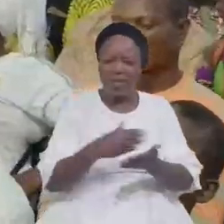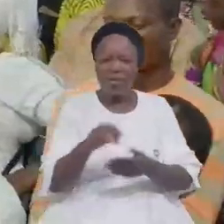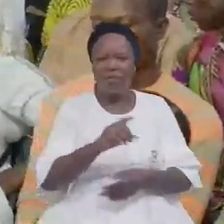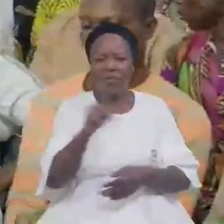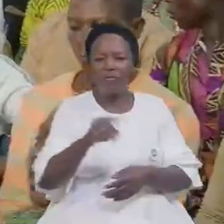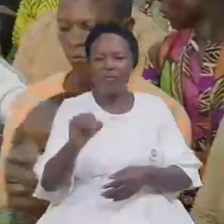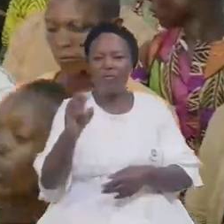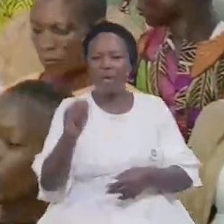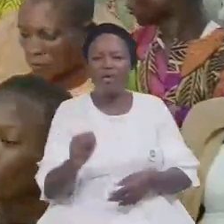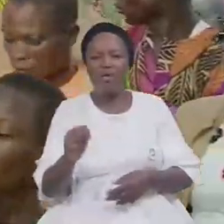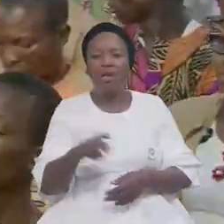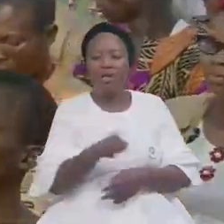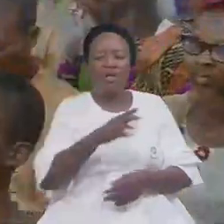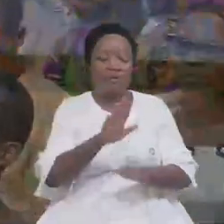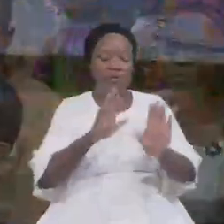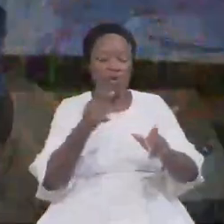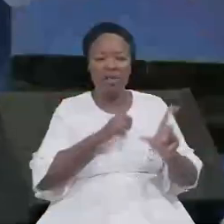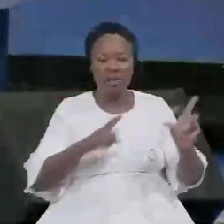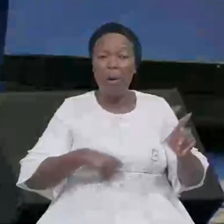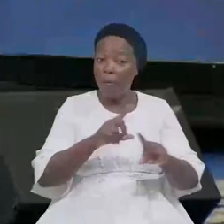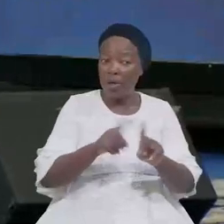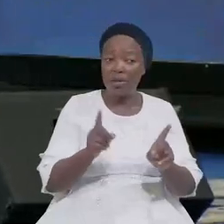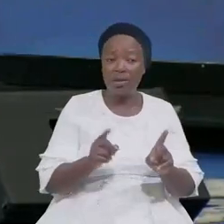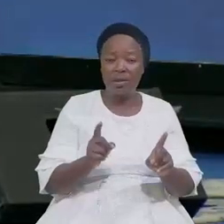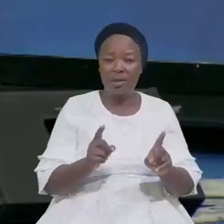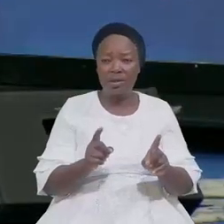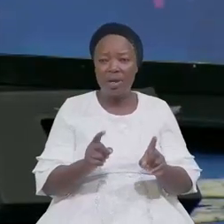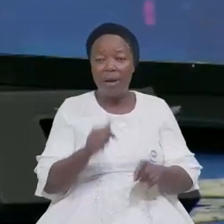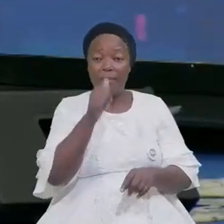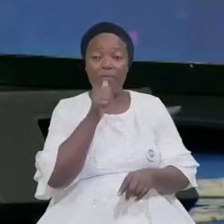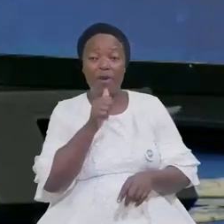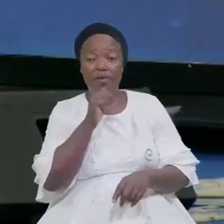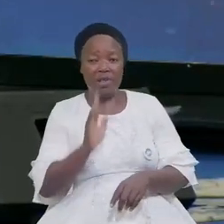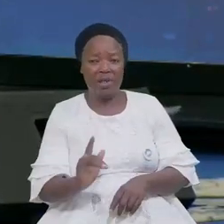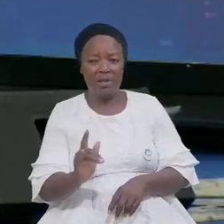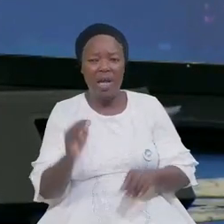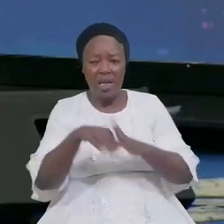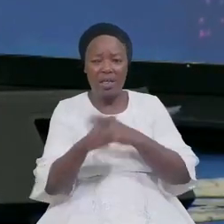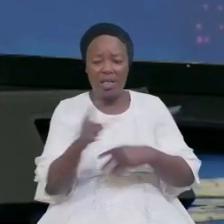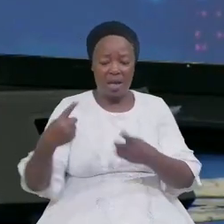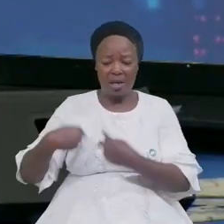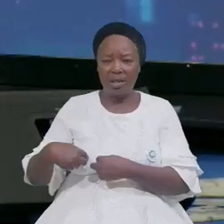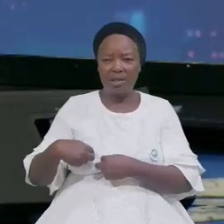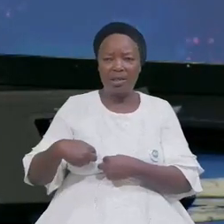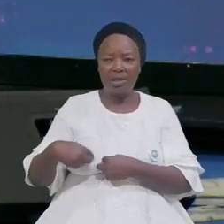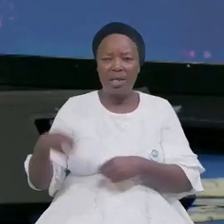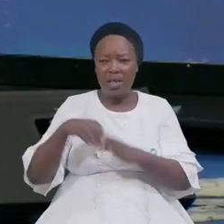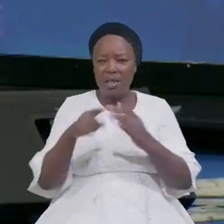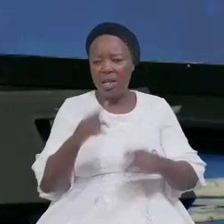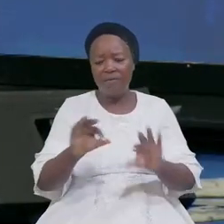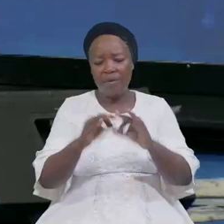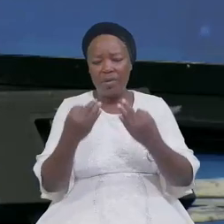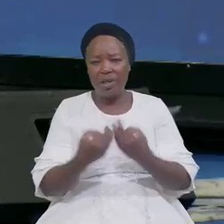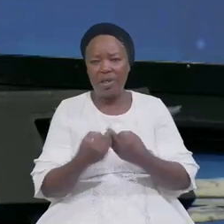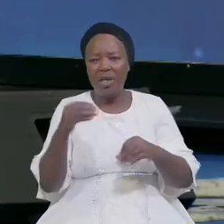Sion. Ainsi, ils craignaient l'Éternel. Mais en privé, dans leur cœur, dans